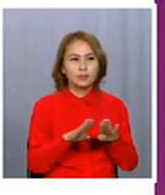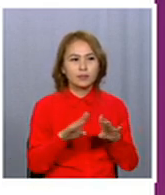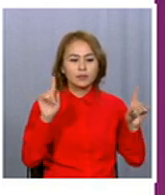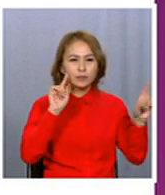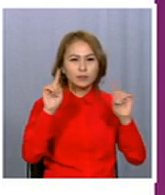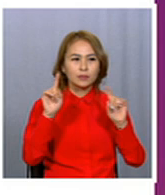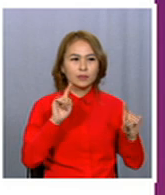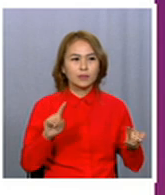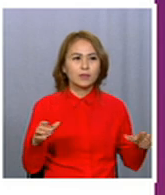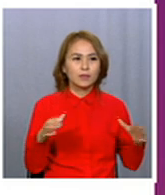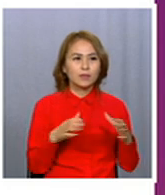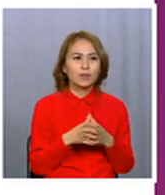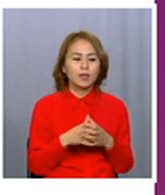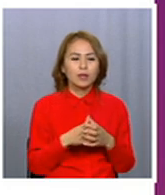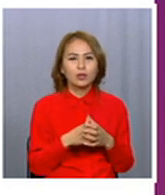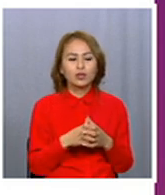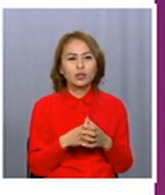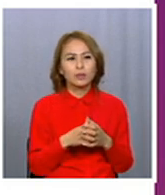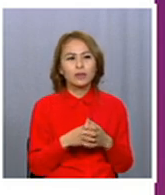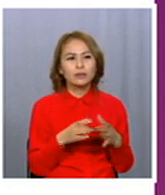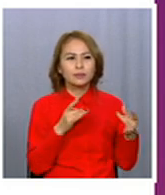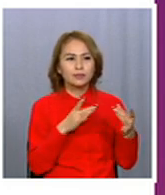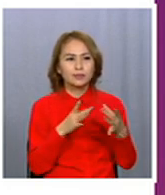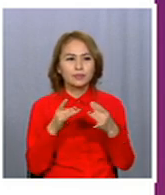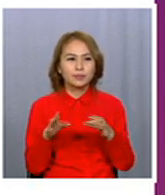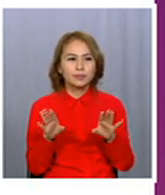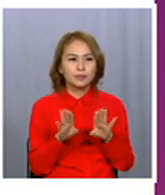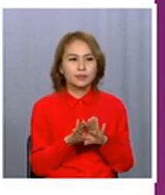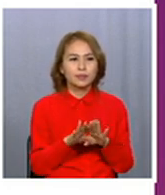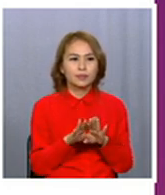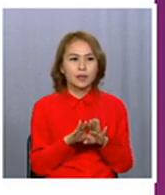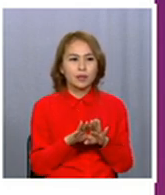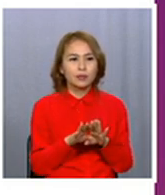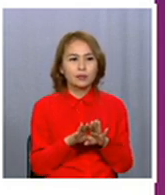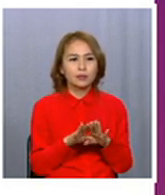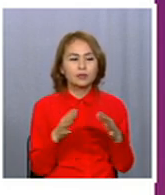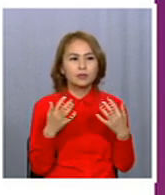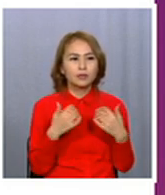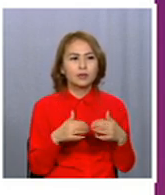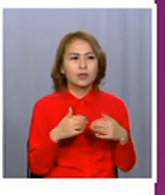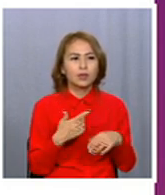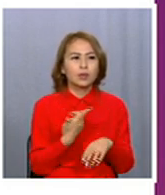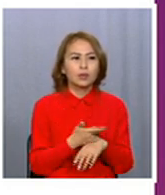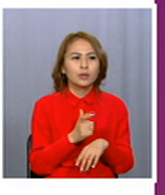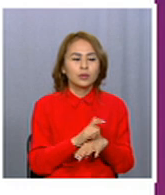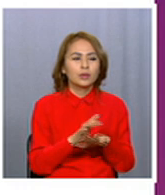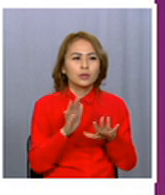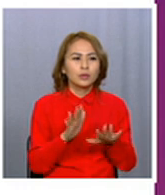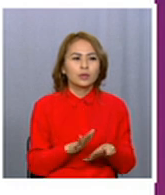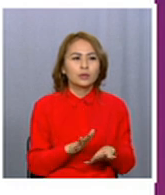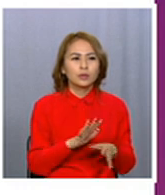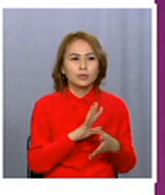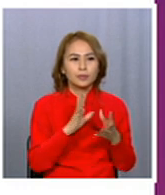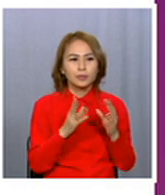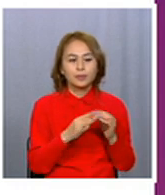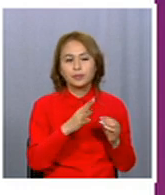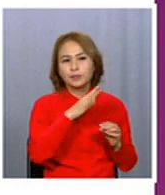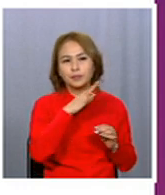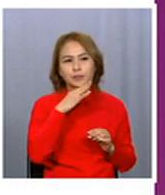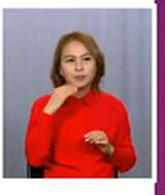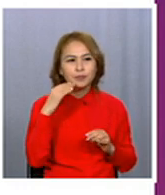жымыңдаған жұлдыздар бір-бірімен қақтығыспай, өте дәлдік есеппен, өте орнықты